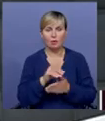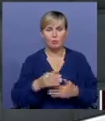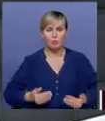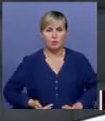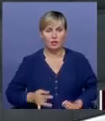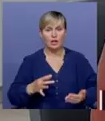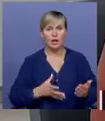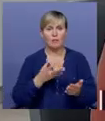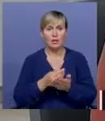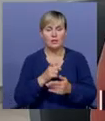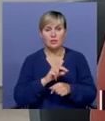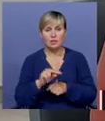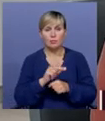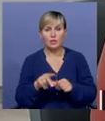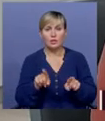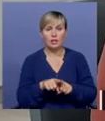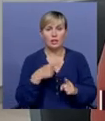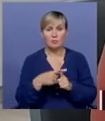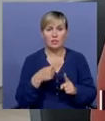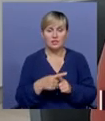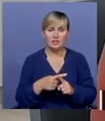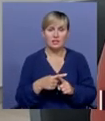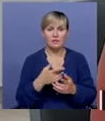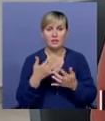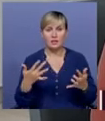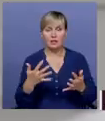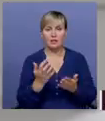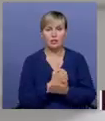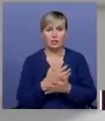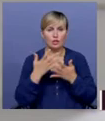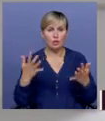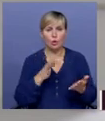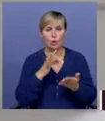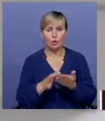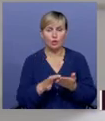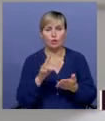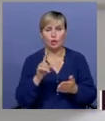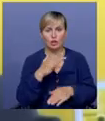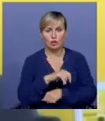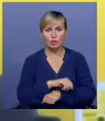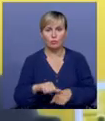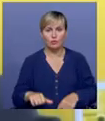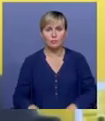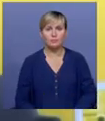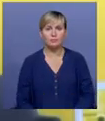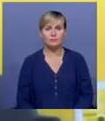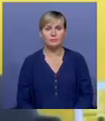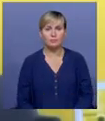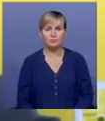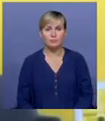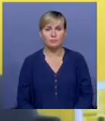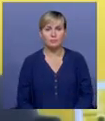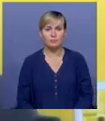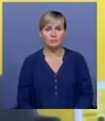и оплату за обучение. Такие позитивные жесты моментально нашли широкие отклики даже за рубежом.